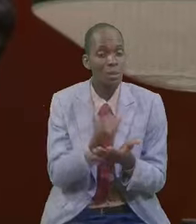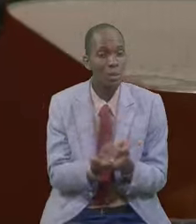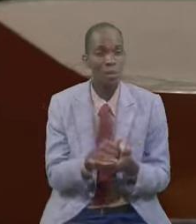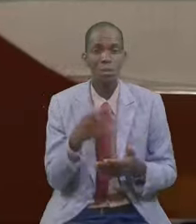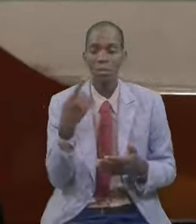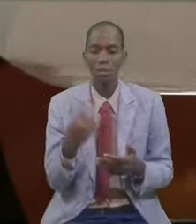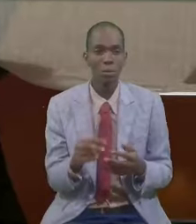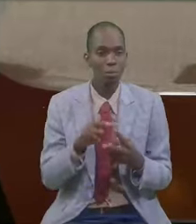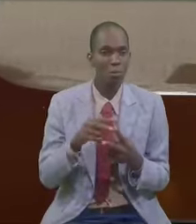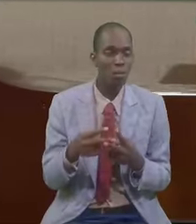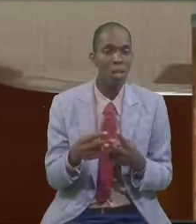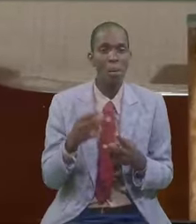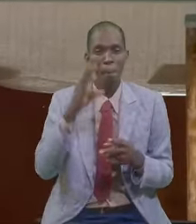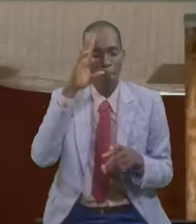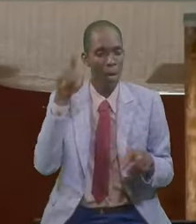pourquoi, frères,